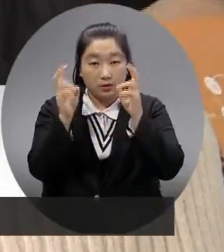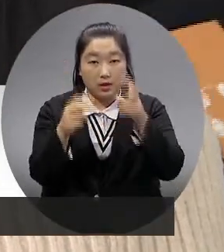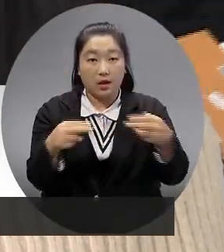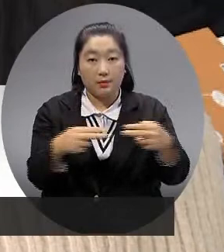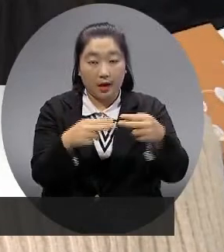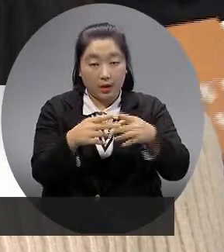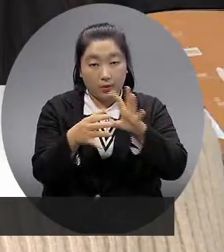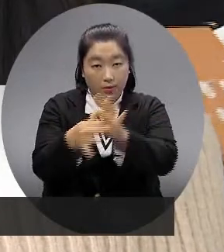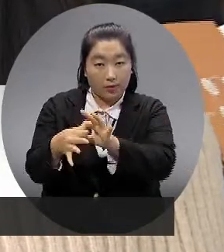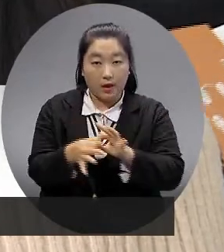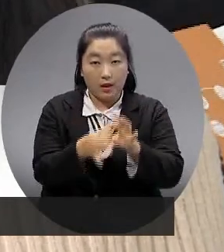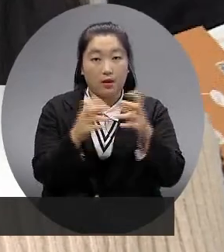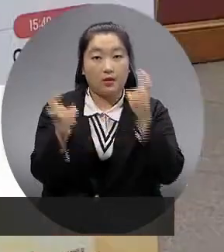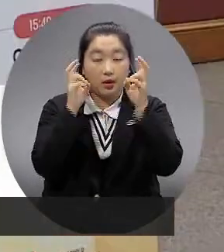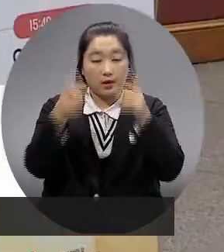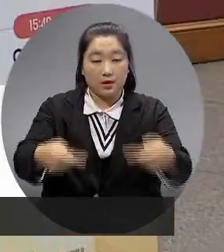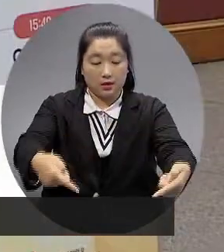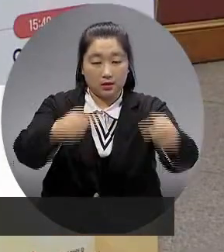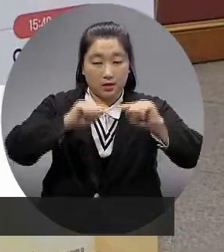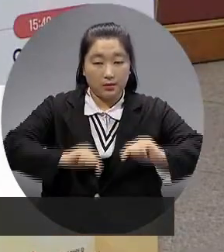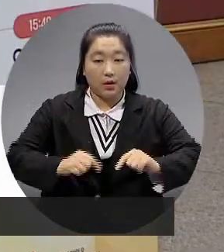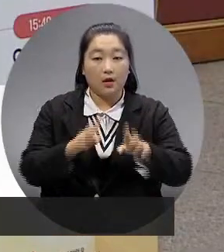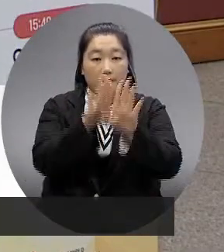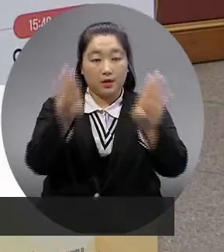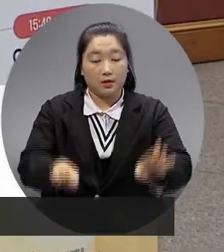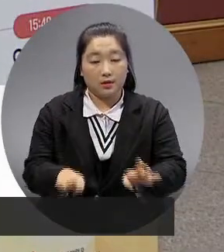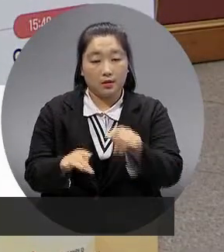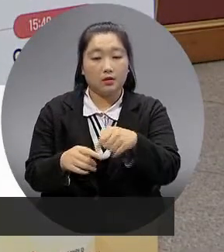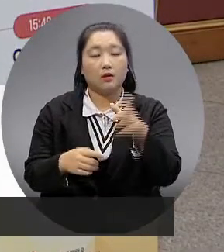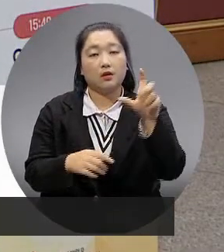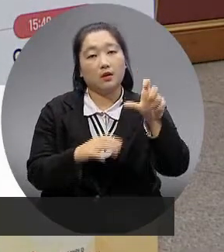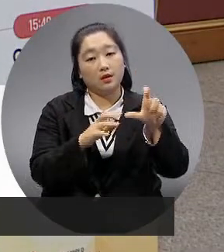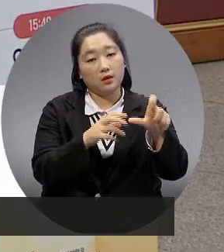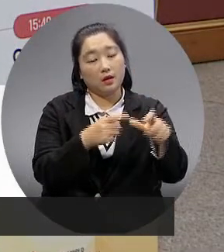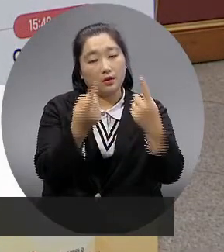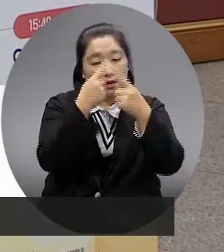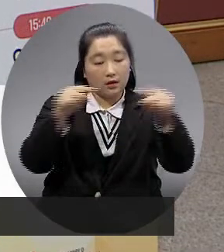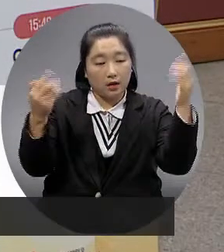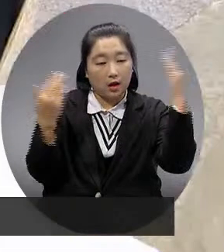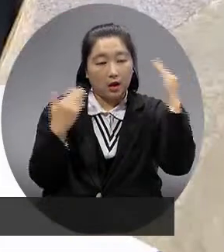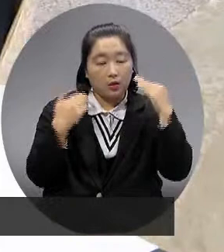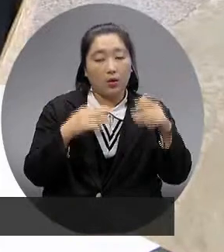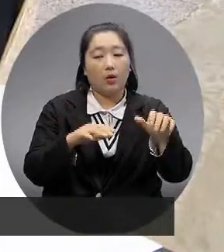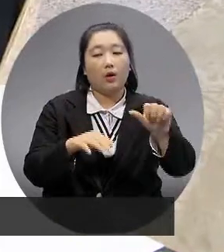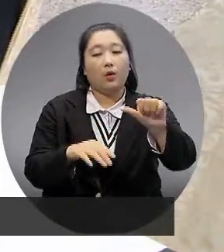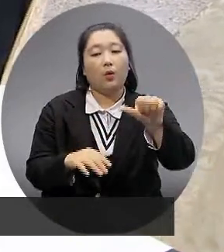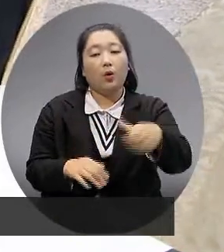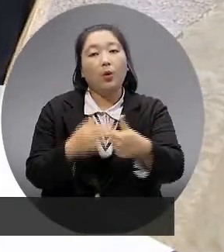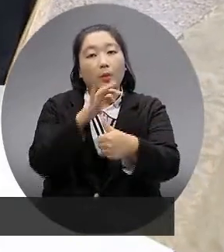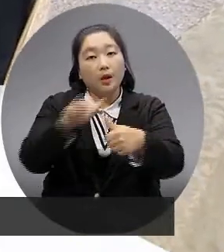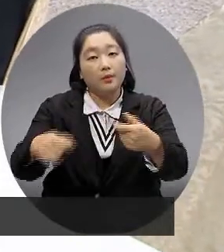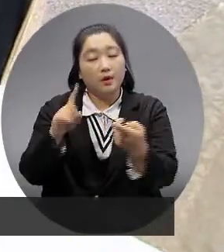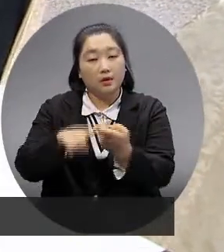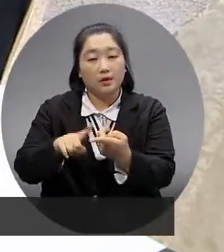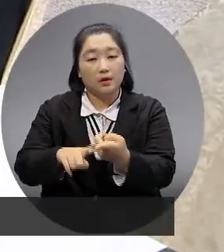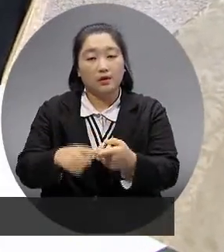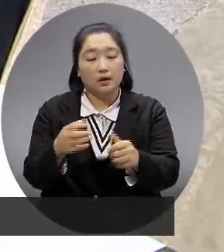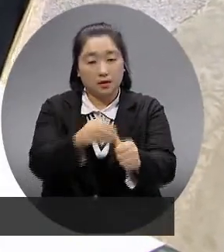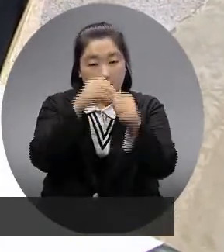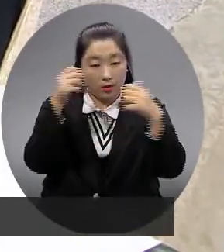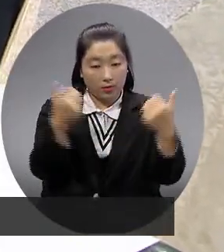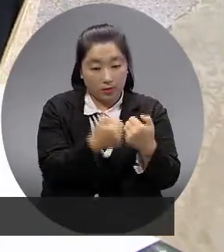바이오 관련 기업이 참여해 박람회장을 찾은 도내 15개 대학의 학생 500여 명을 대상으로 채용